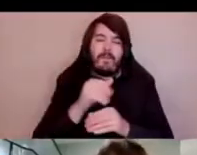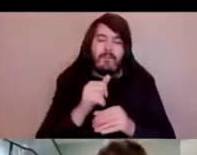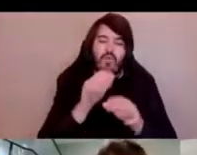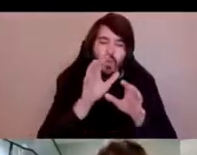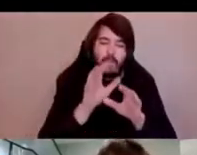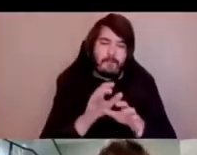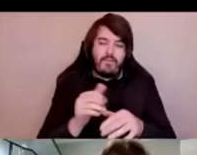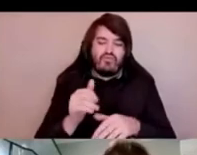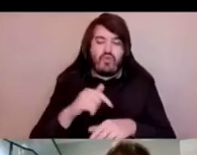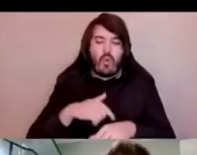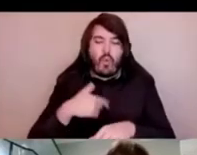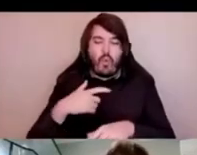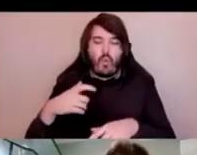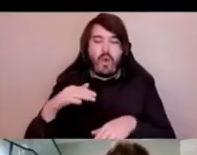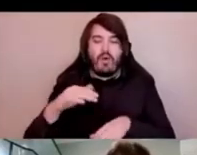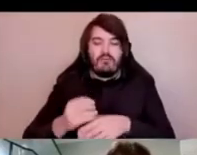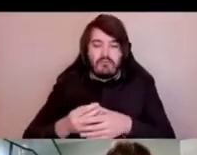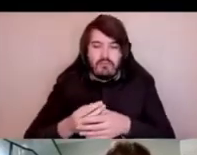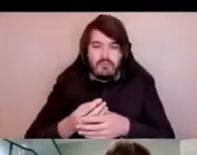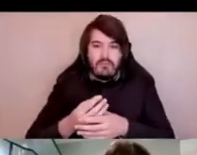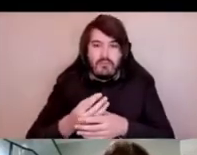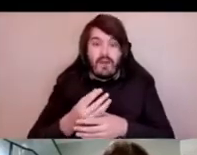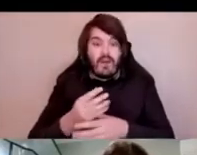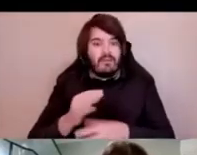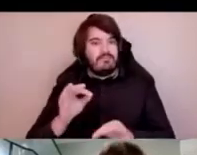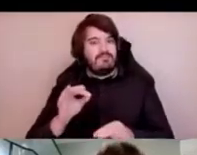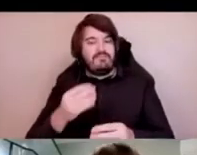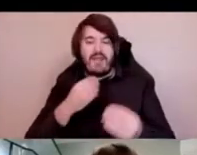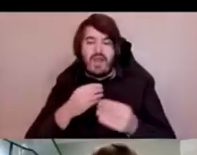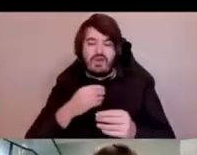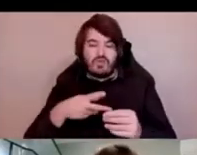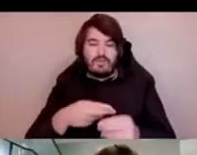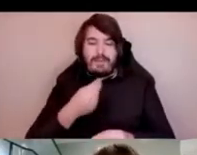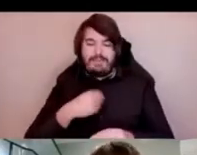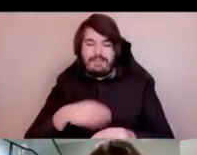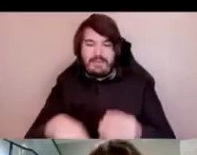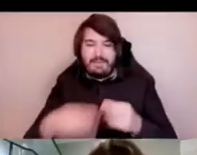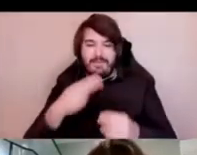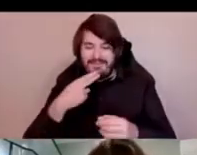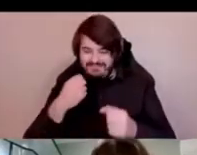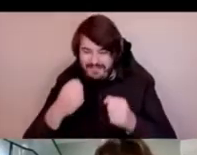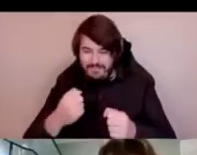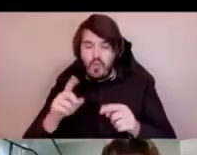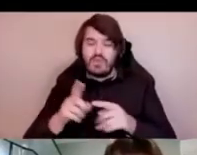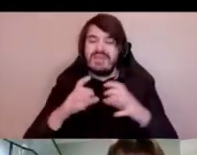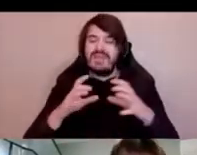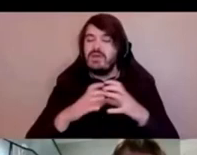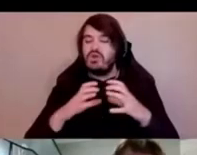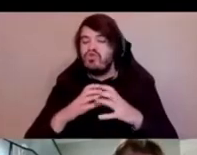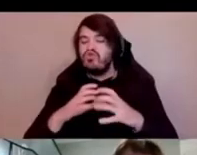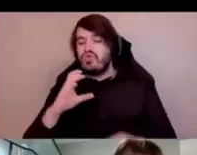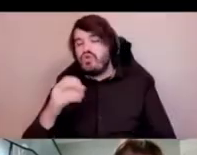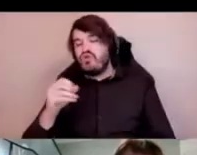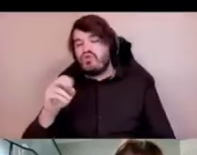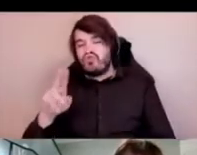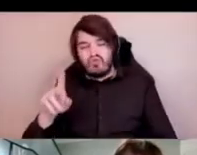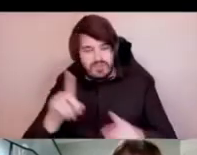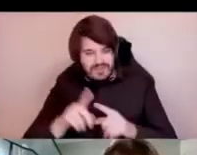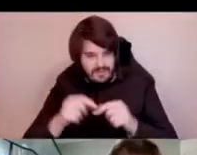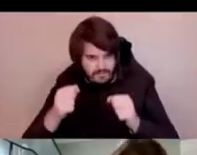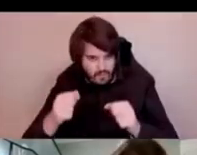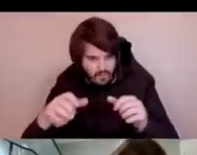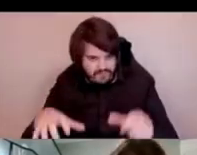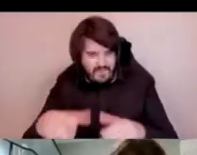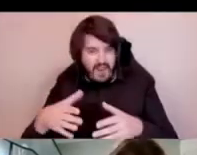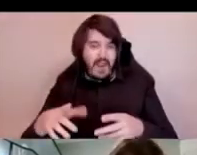plus ombragé. Donc, c'est parfait si vous avez moins de soleil. Il y a aussi les choux qui font ça,